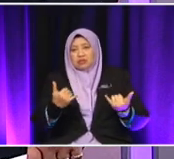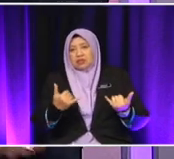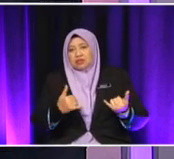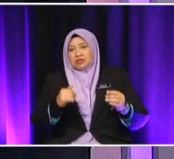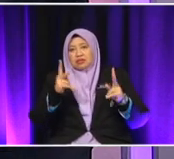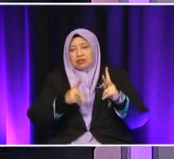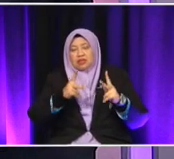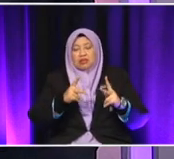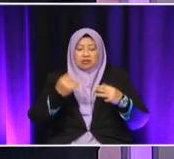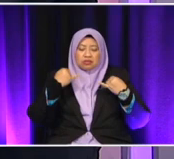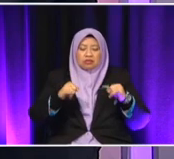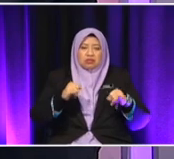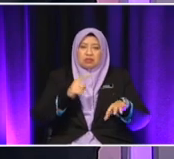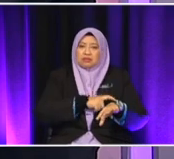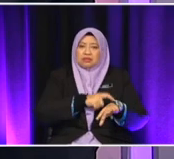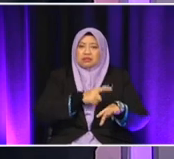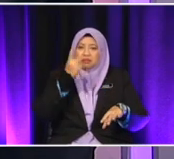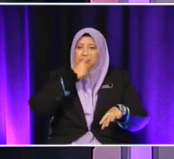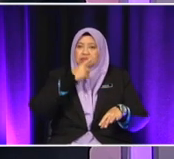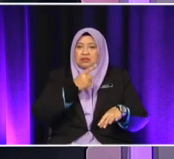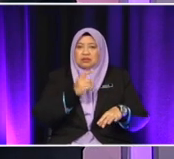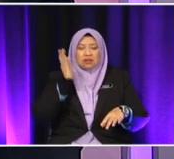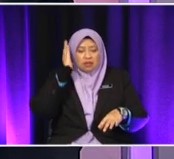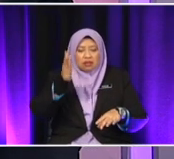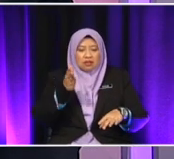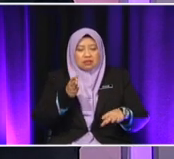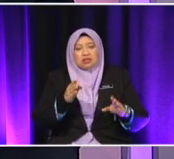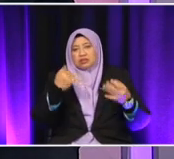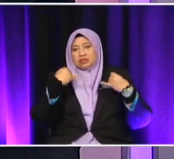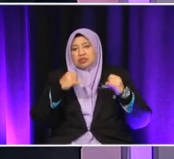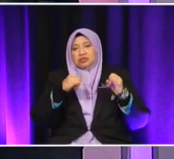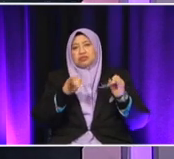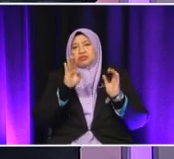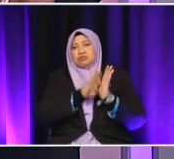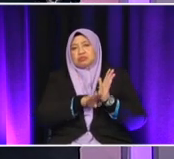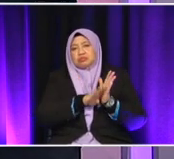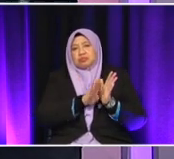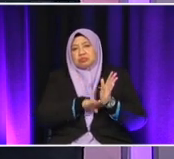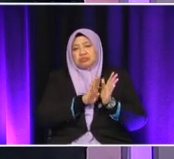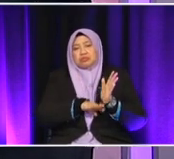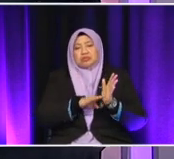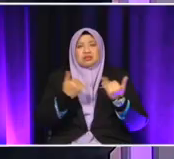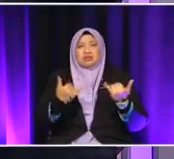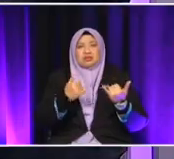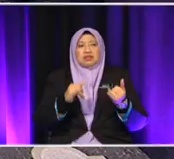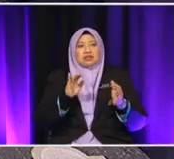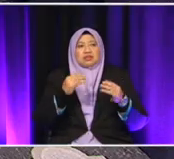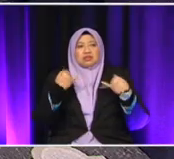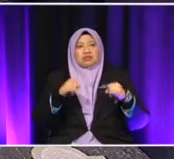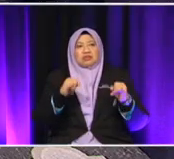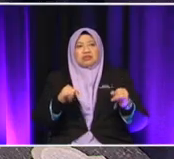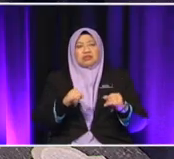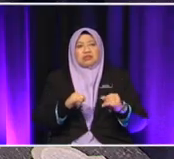tidak Jual pada masa hadapan sudah pasti dia terpaksa menjual dengan harga yang murah jual lebih baik dia jual